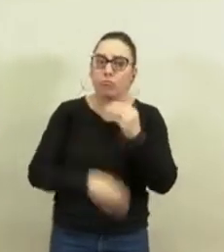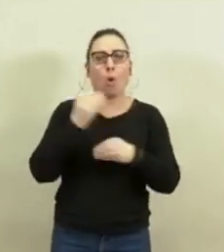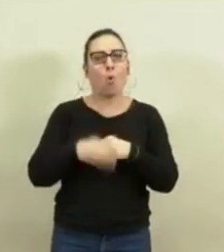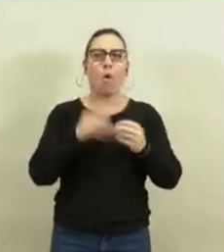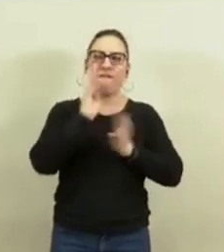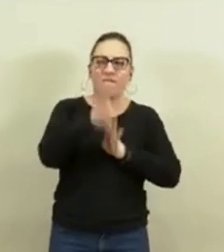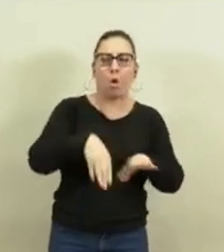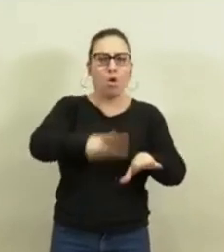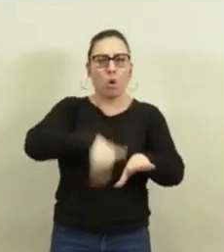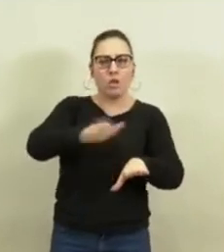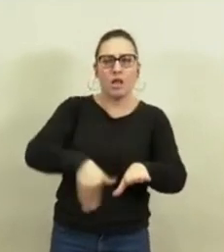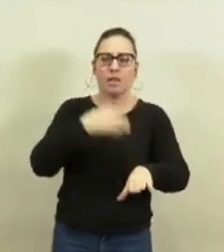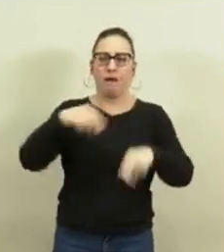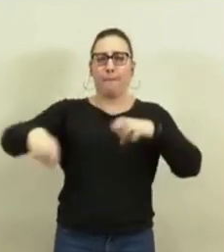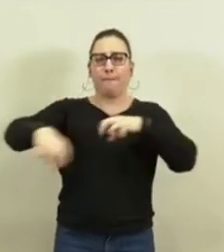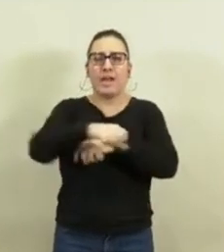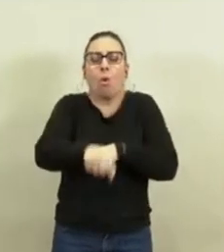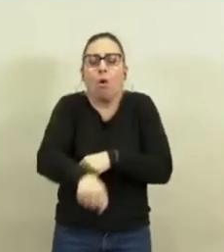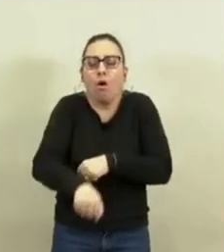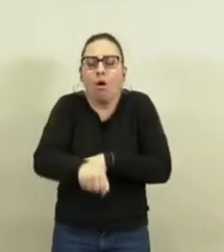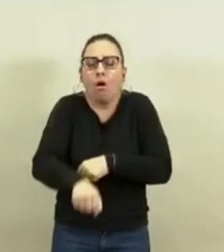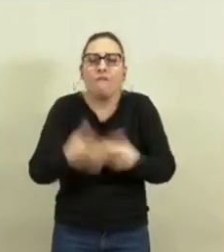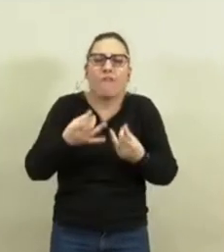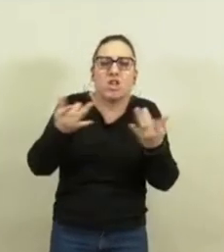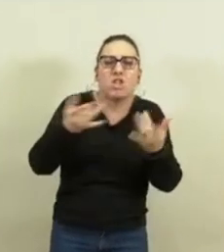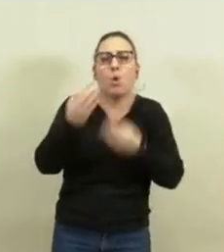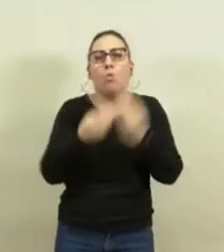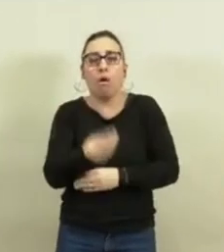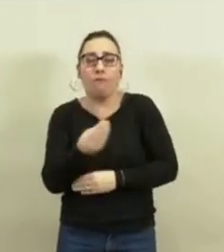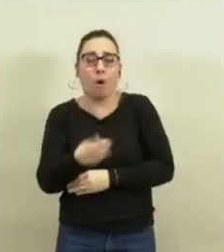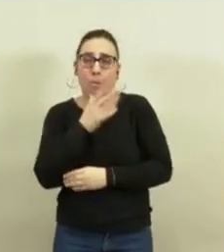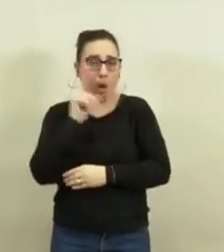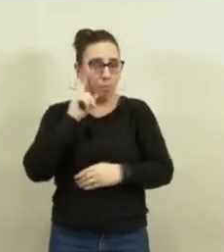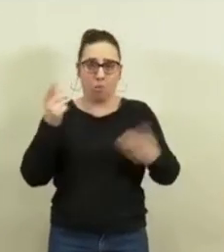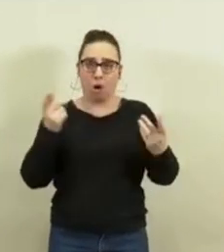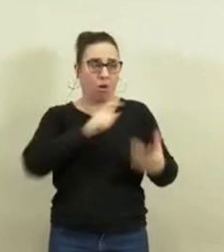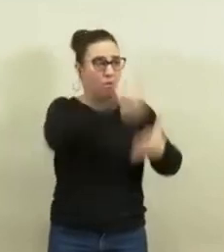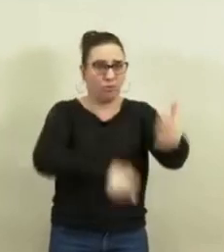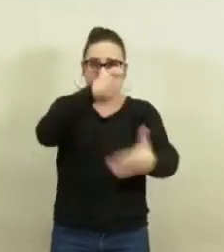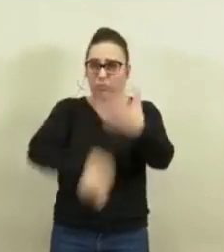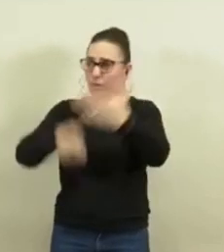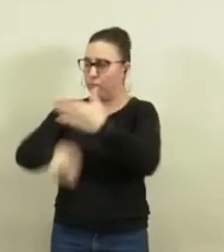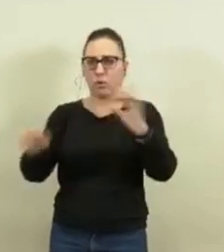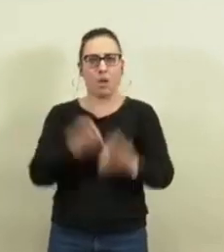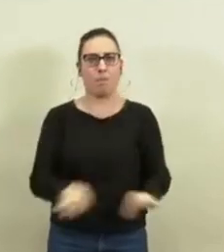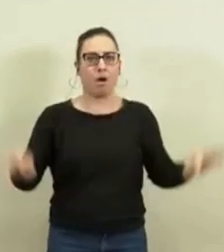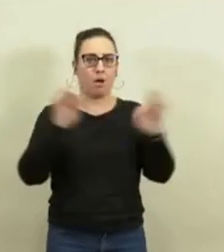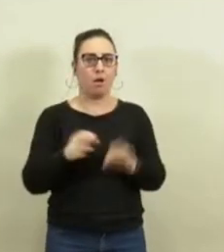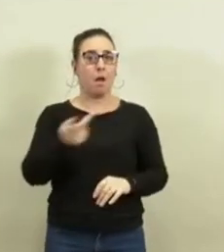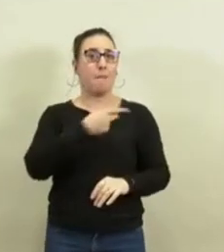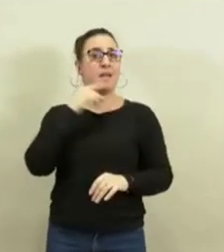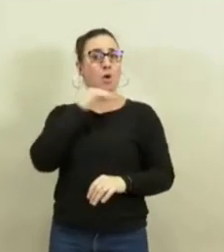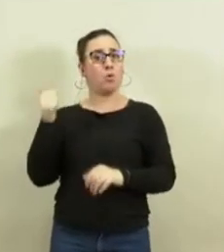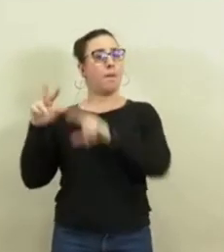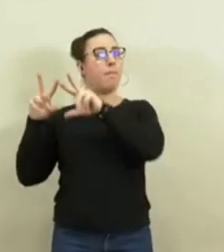mettent en danger les piétons les plus vulnérables sur l'espace public, en l'absence de verbalisation. Une étude menée par un médecin